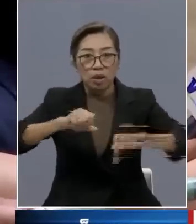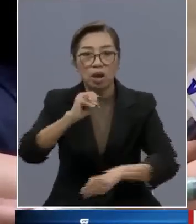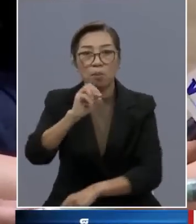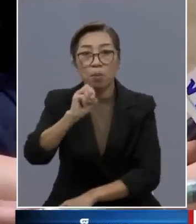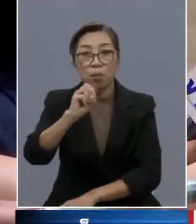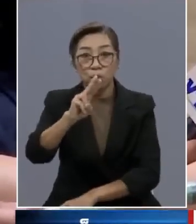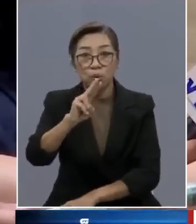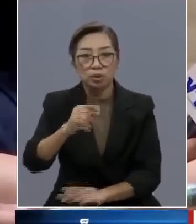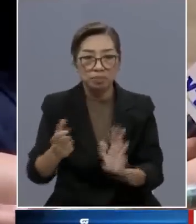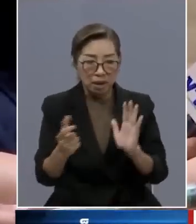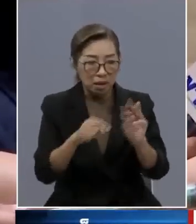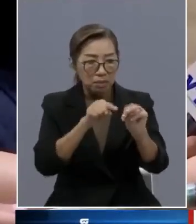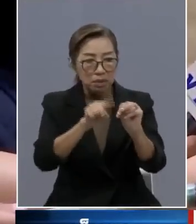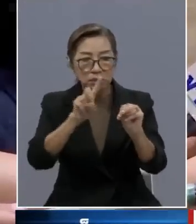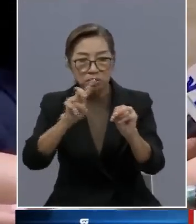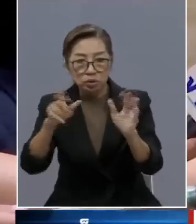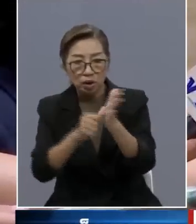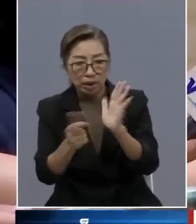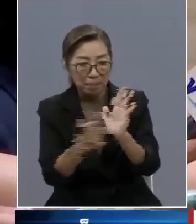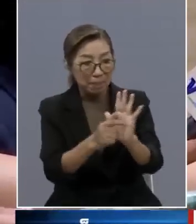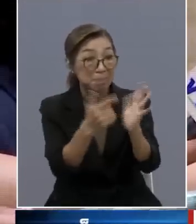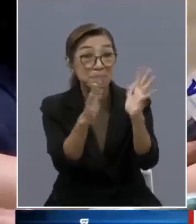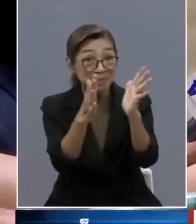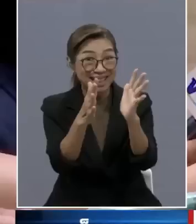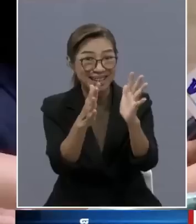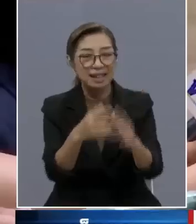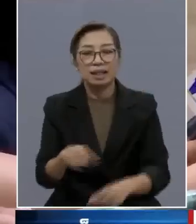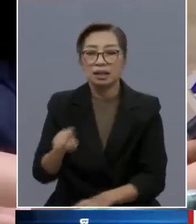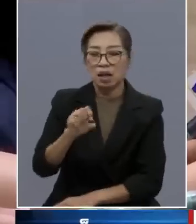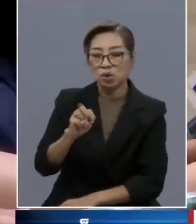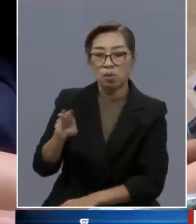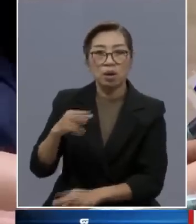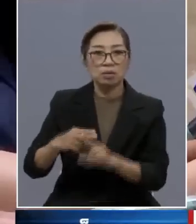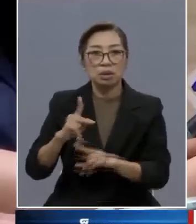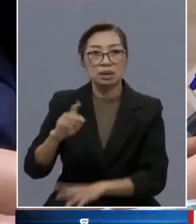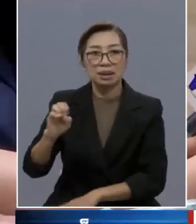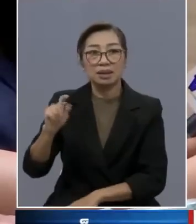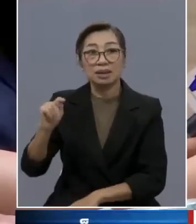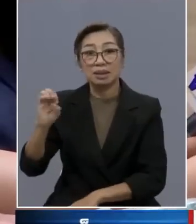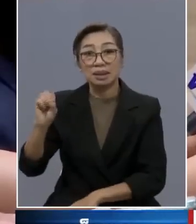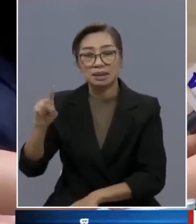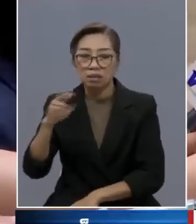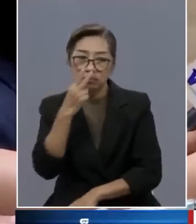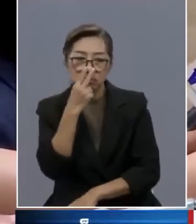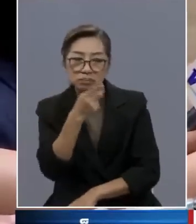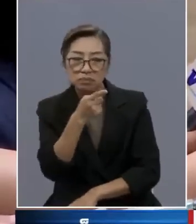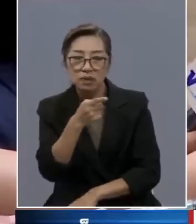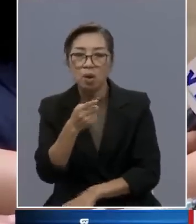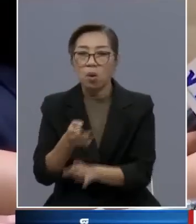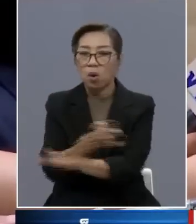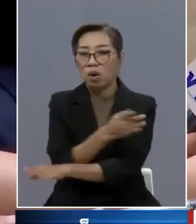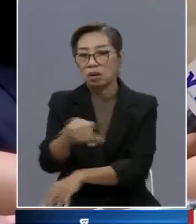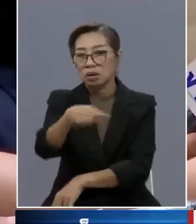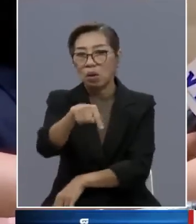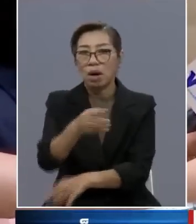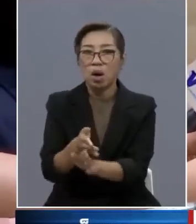แก้มาตรา112นะฮะแต่สวกิติศักดิ์ก็บอกว่าการชุมนุมเนี่ยนะครับที่เกิดขึ้นแล้วก็การห